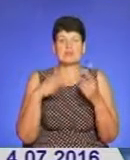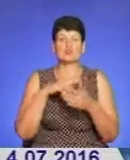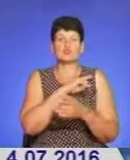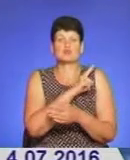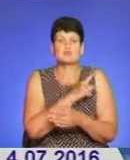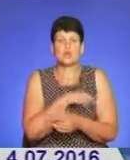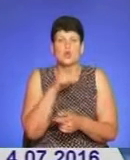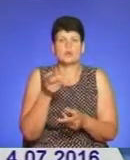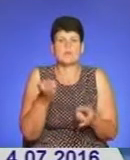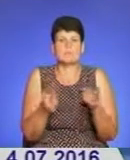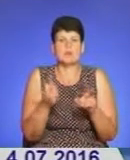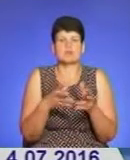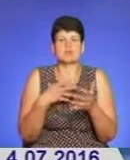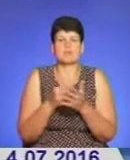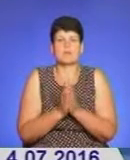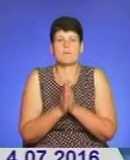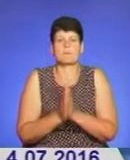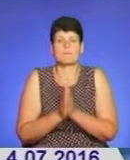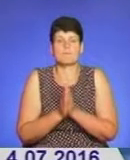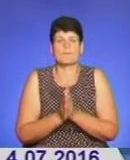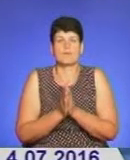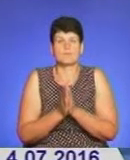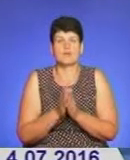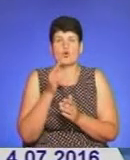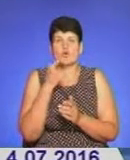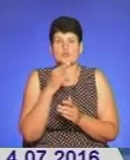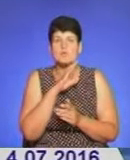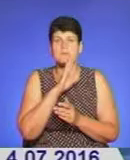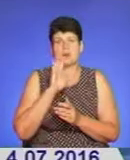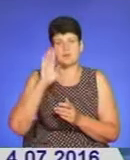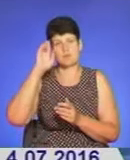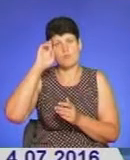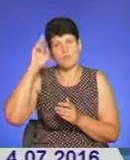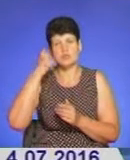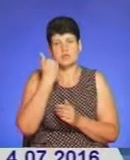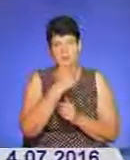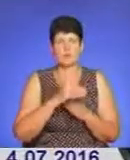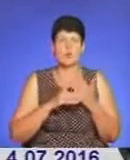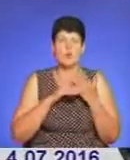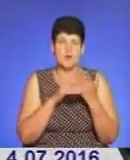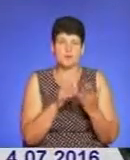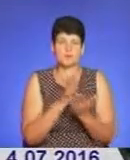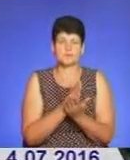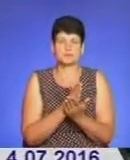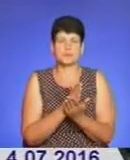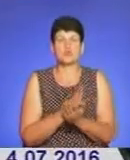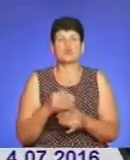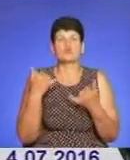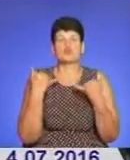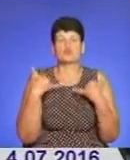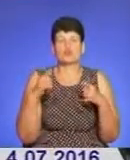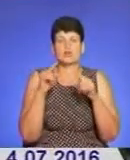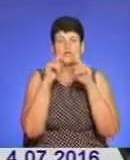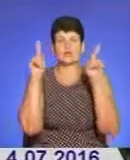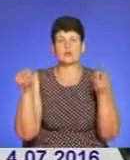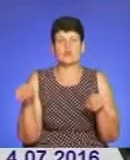люди приходять зі своїми просьбами і кажуть, Матір Божа їм допомагає. Більше у сюжеті. Тернопільська чудотворна ікона Матері